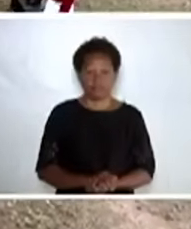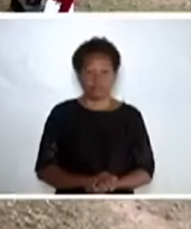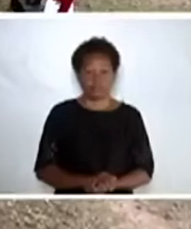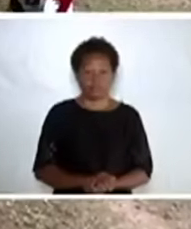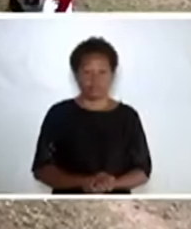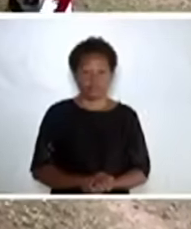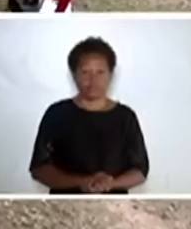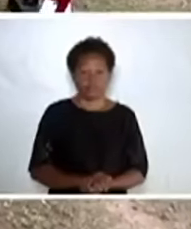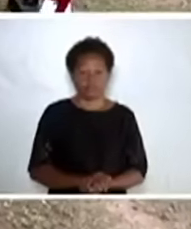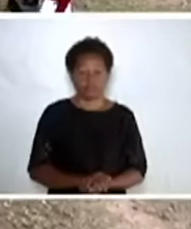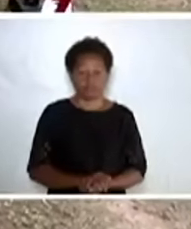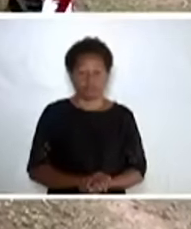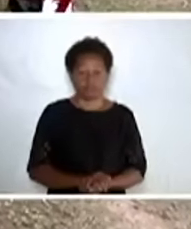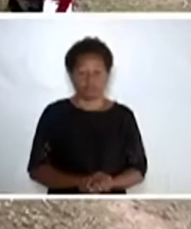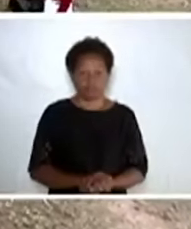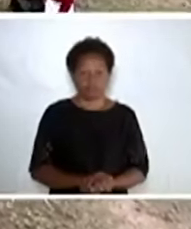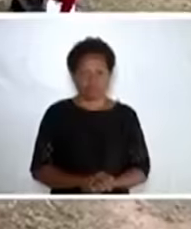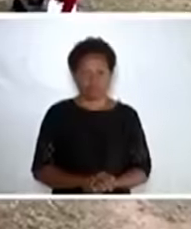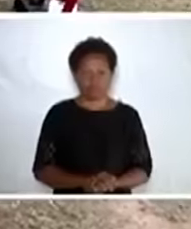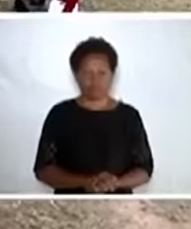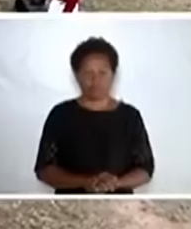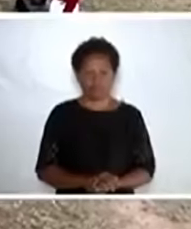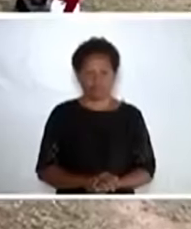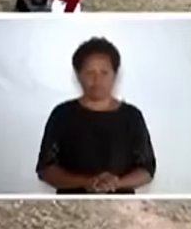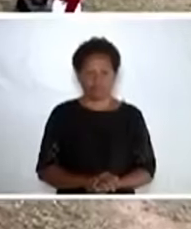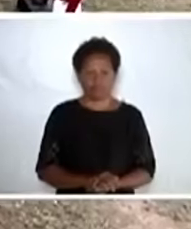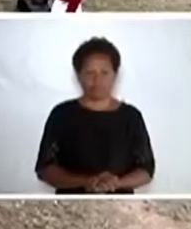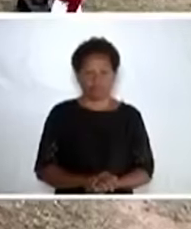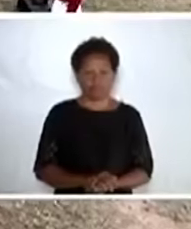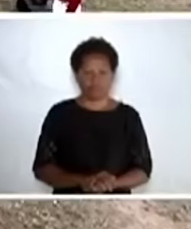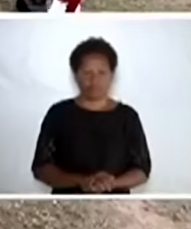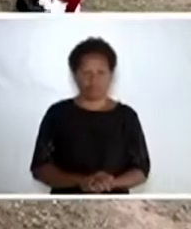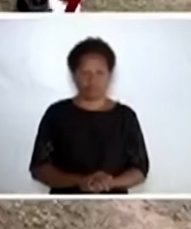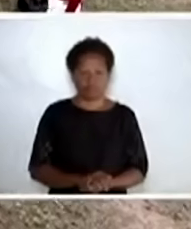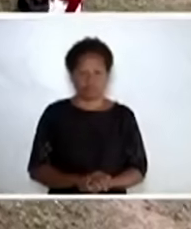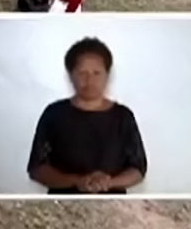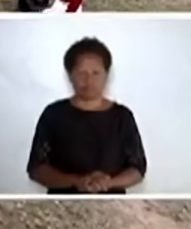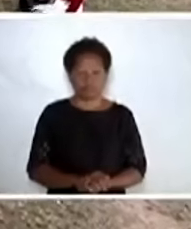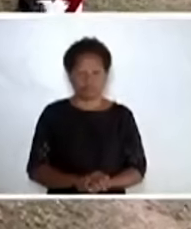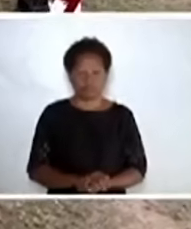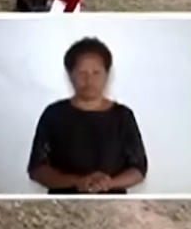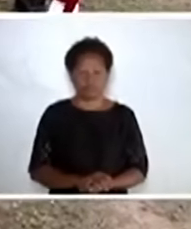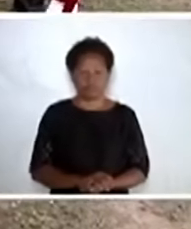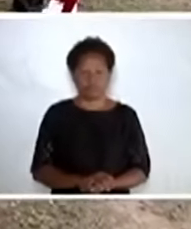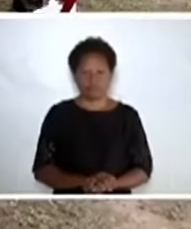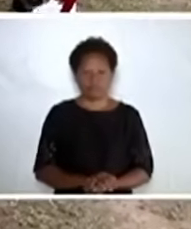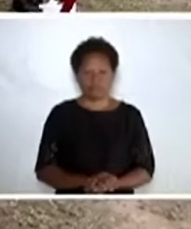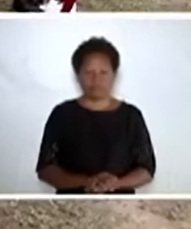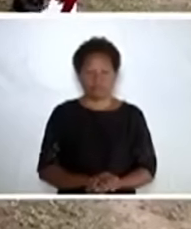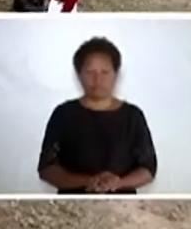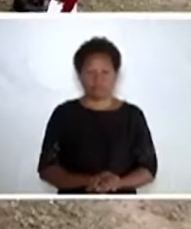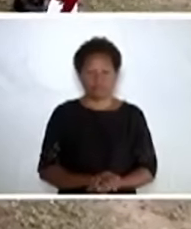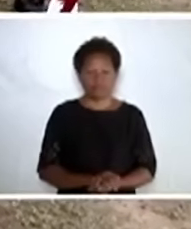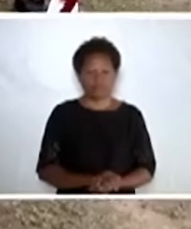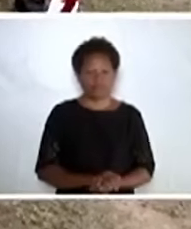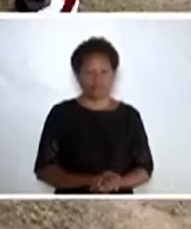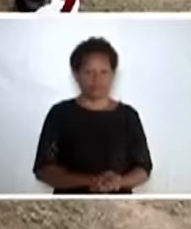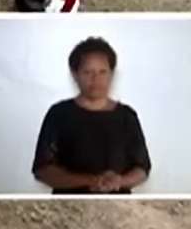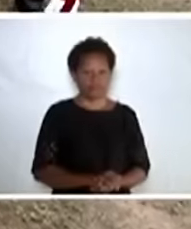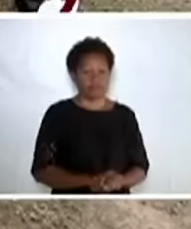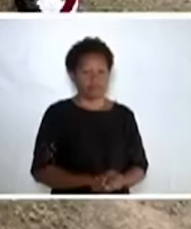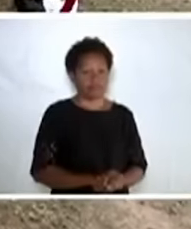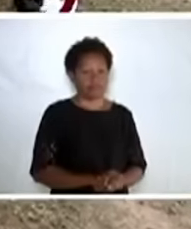पर ये जो एक क्रैकलिंग साउंड आता है ऐसे, और फिर इसमें से आपको दिखाई देता है